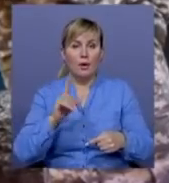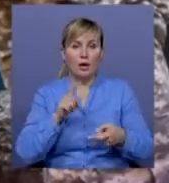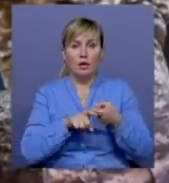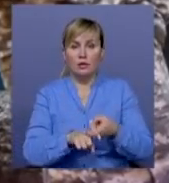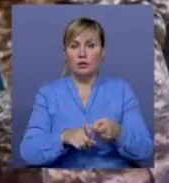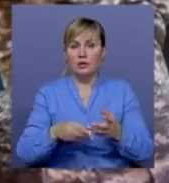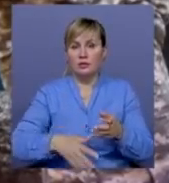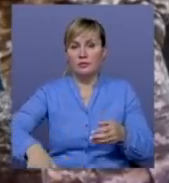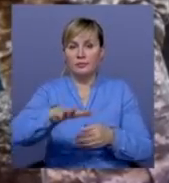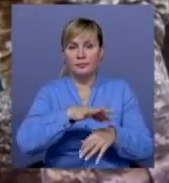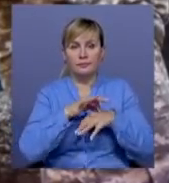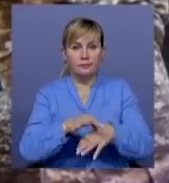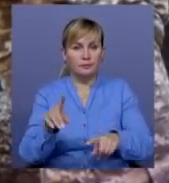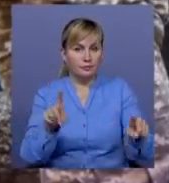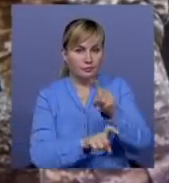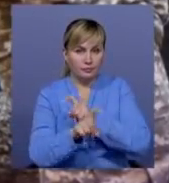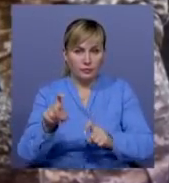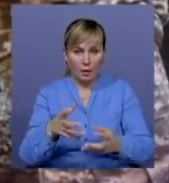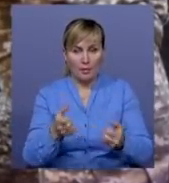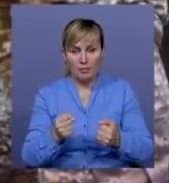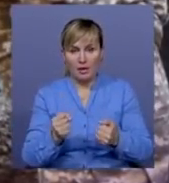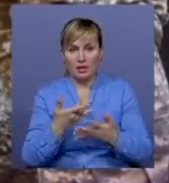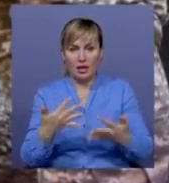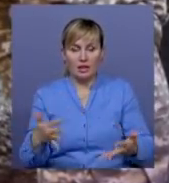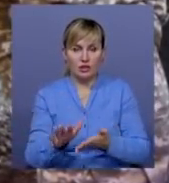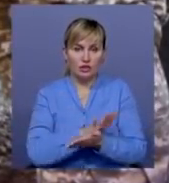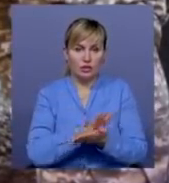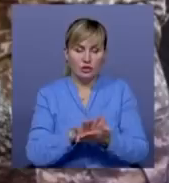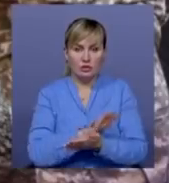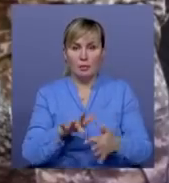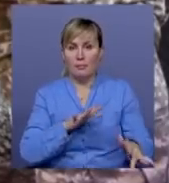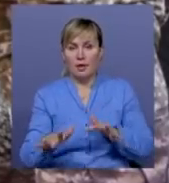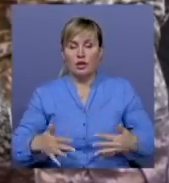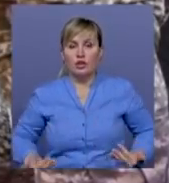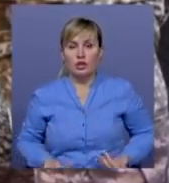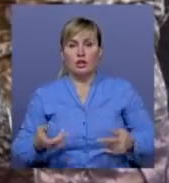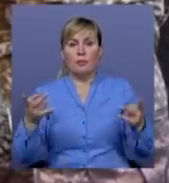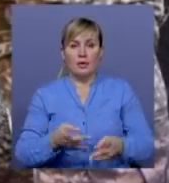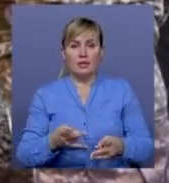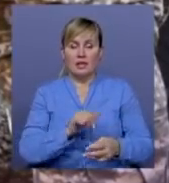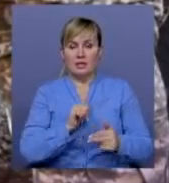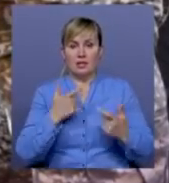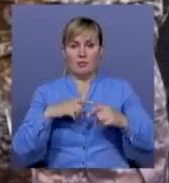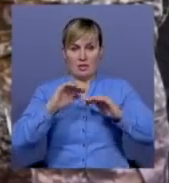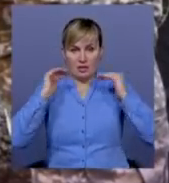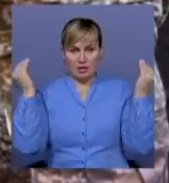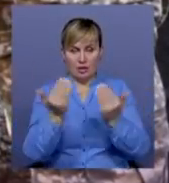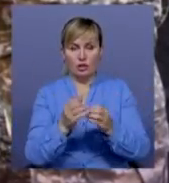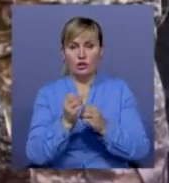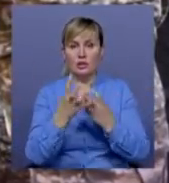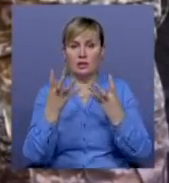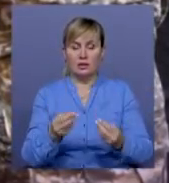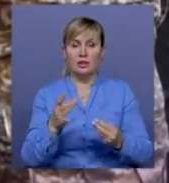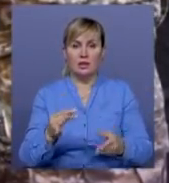зараженных территориях проводится дезинфекция и принимаются санитарно-эпидемиологические меры, жителям необходимо самоизолироваться на 14 дней